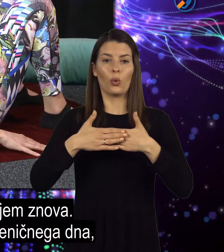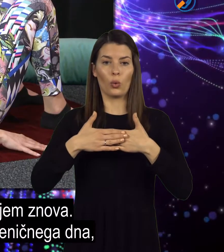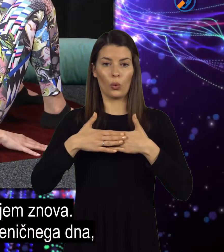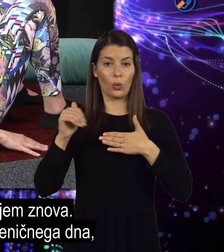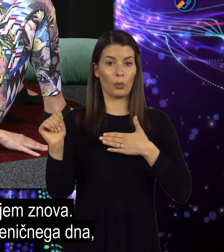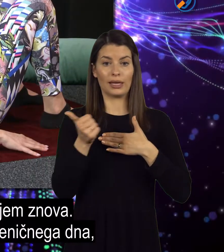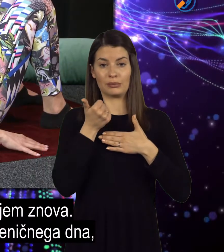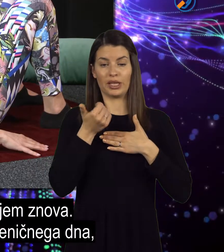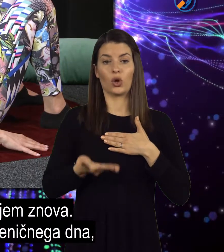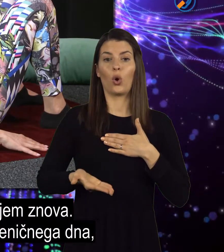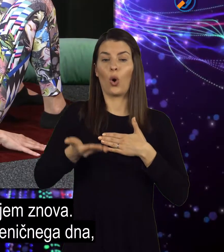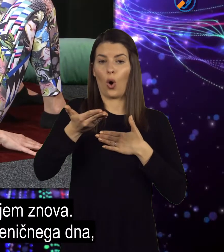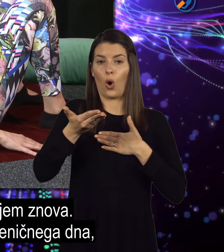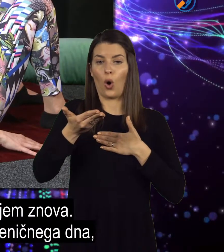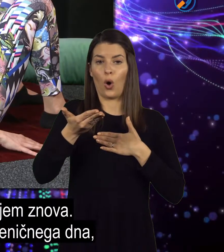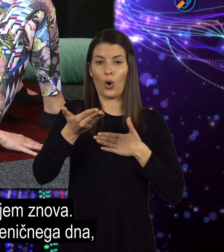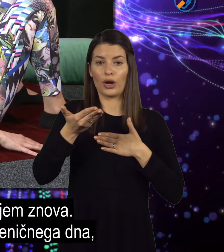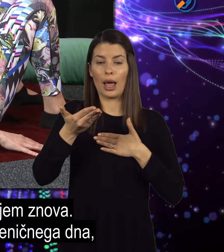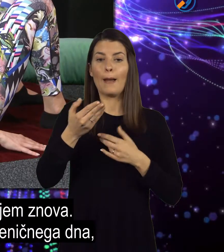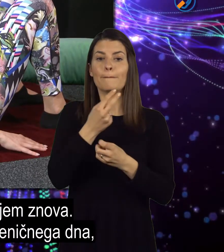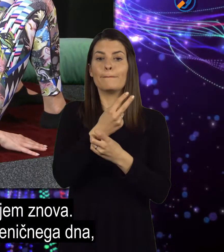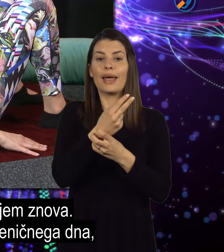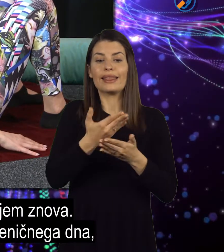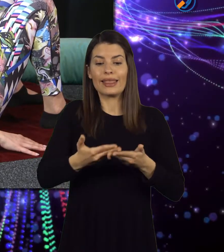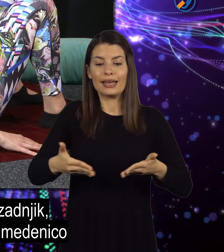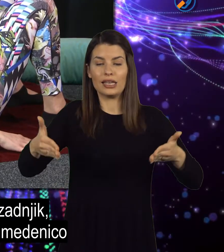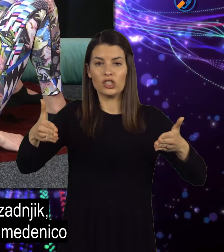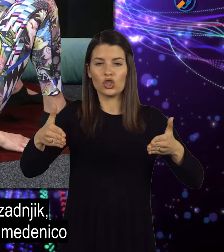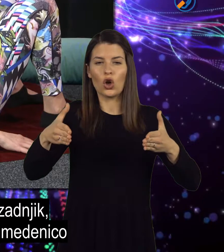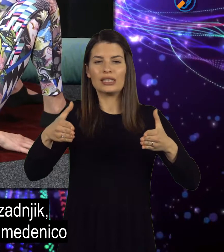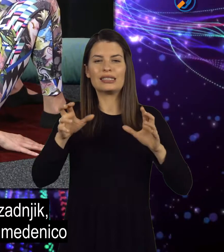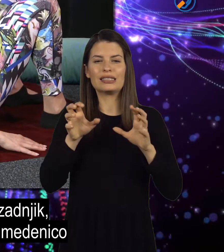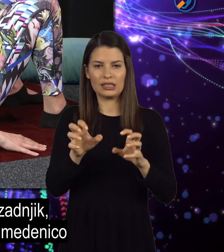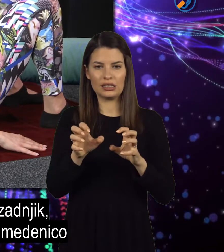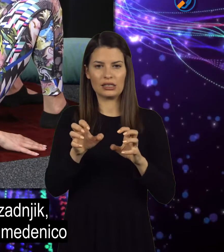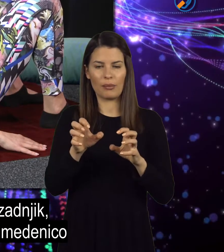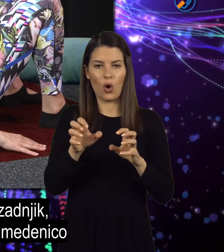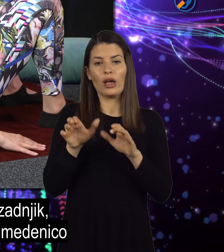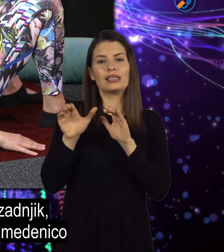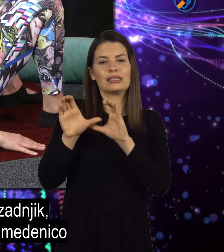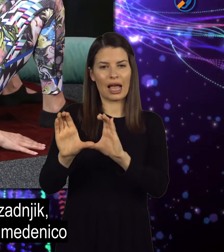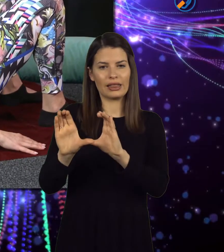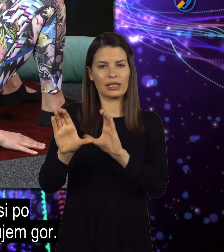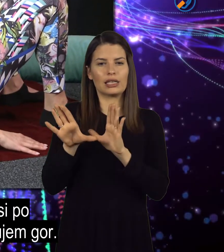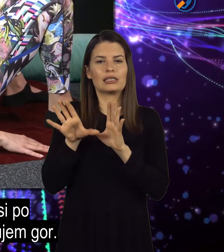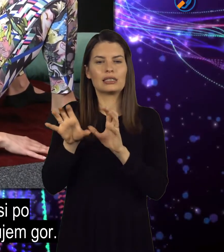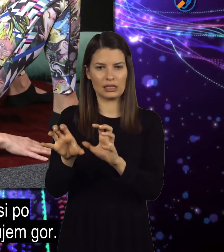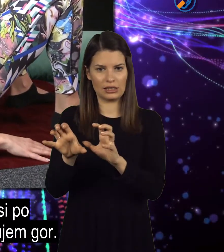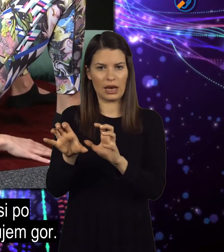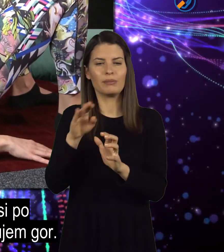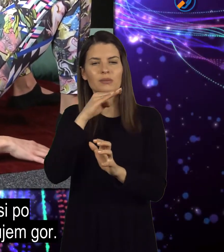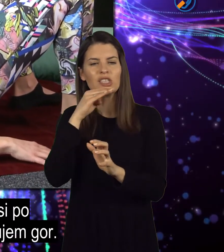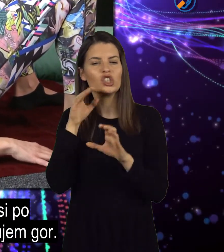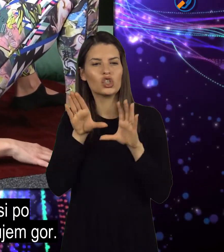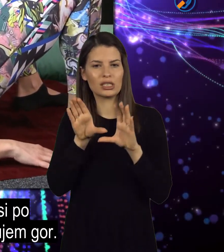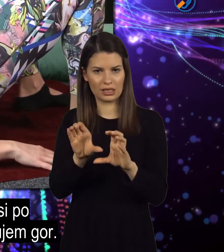In z izdihom potujem znova. Stisnem mišice medeničnega dna, torej zaprem zadnjik, sečnik, nagnem medenico in se počasi